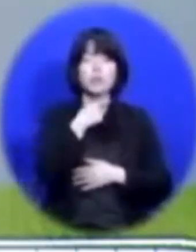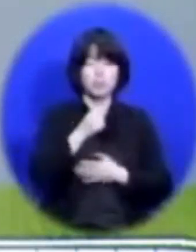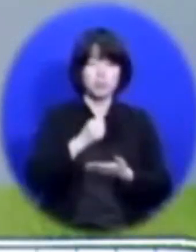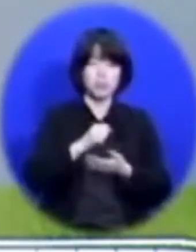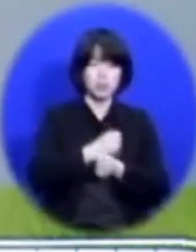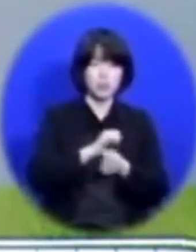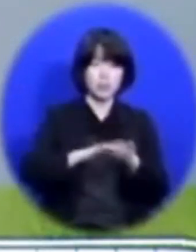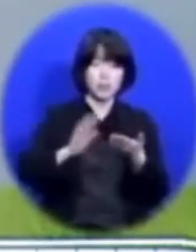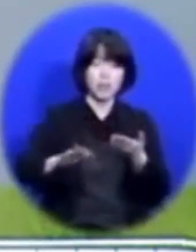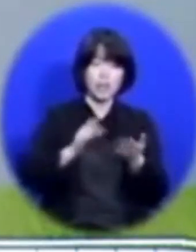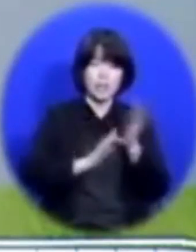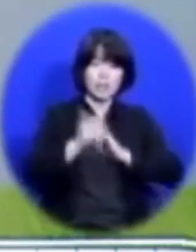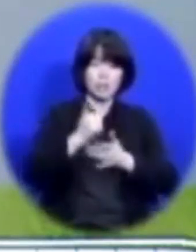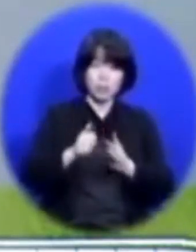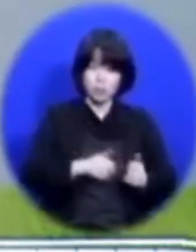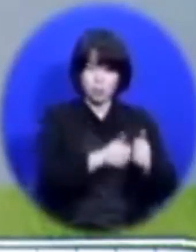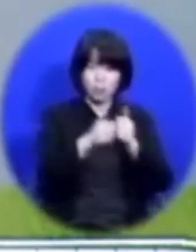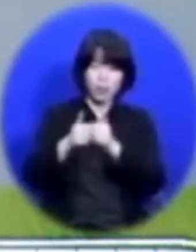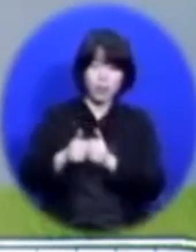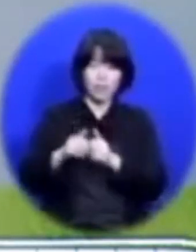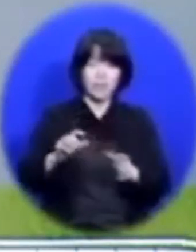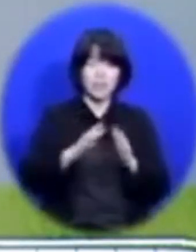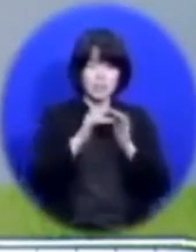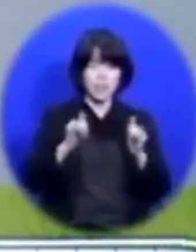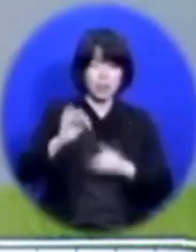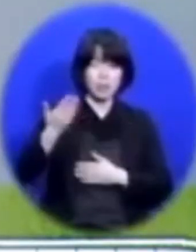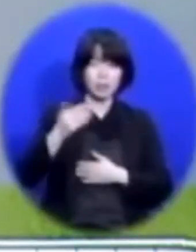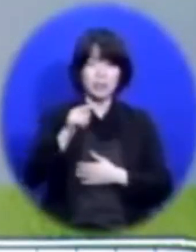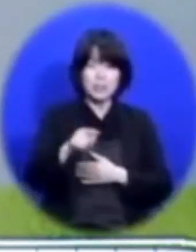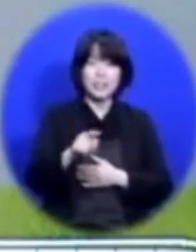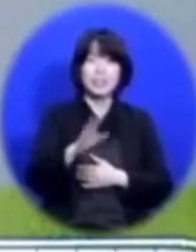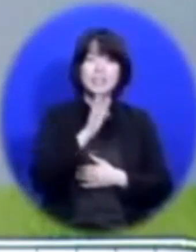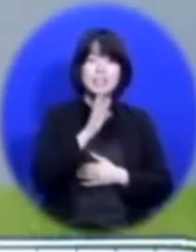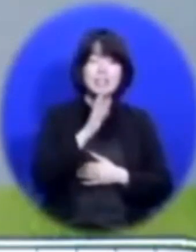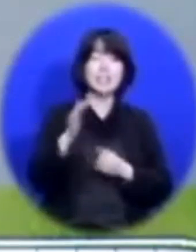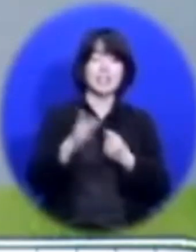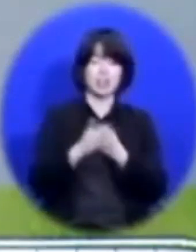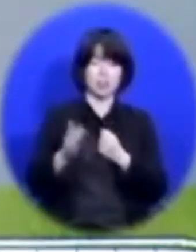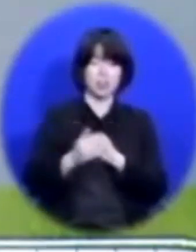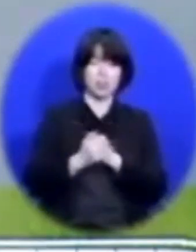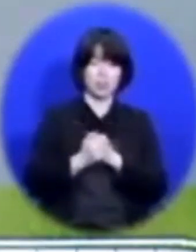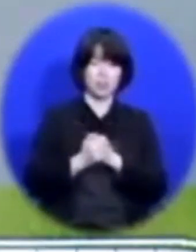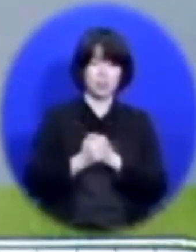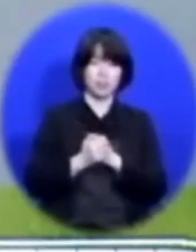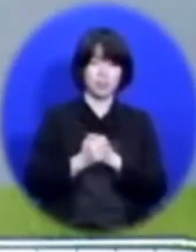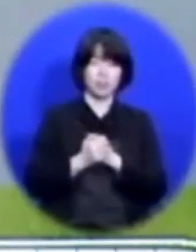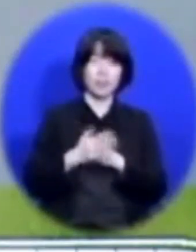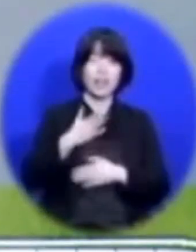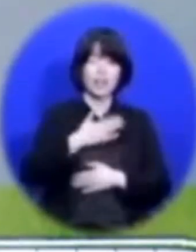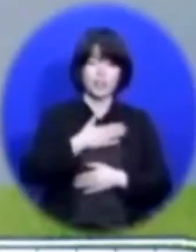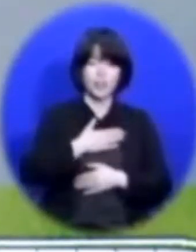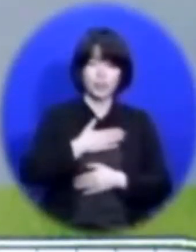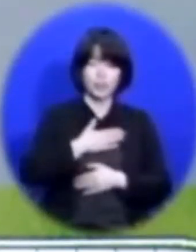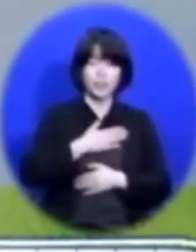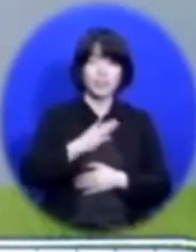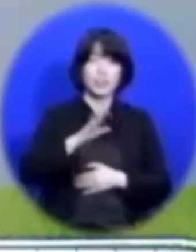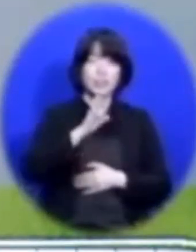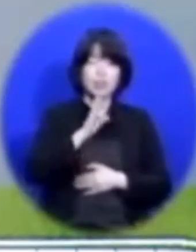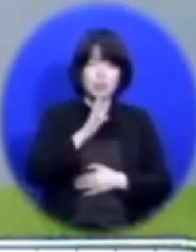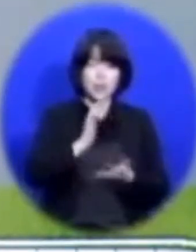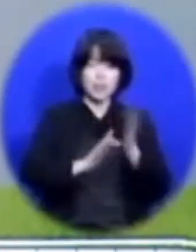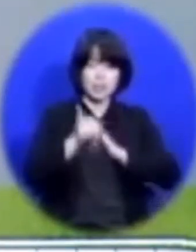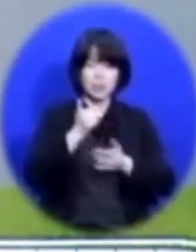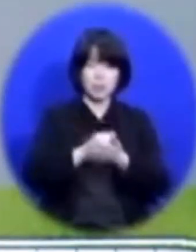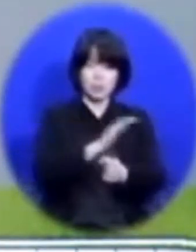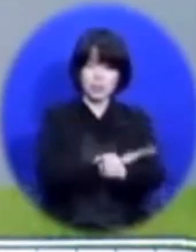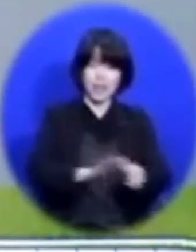왜냐하면예수님과동행하는사람이되는것이야말로 진정한의미이기때문입니다.